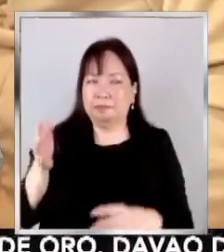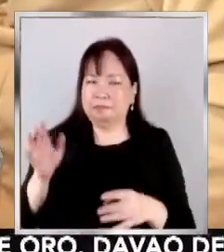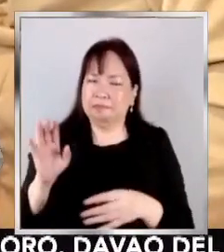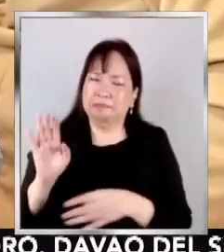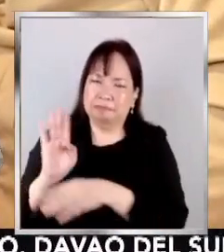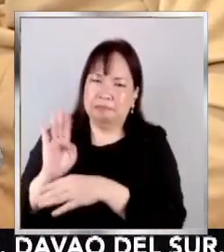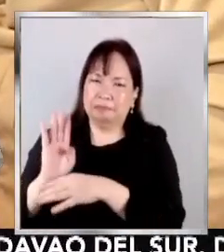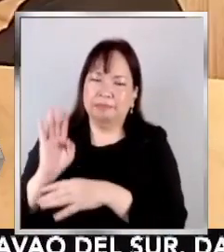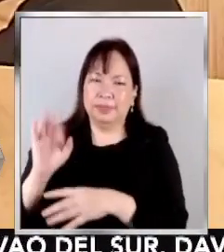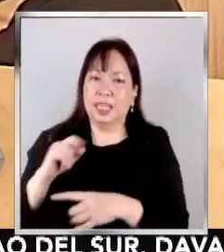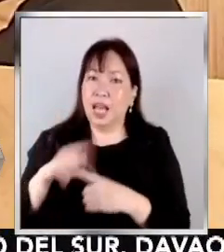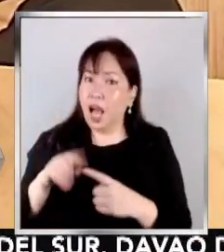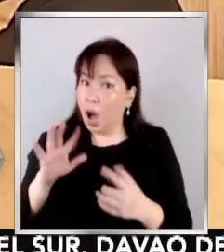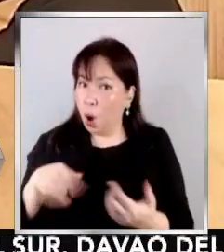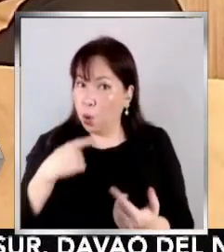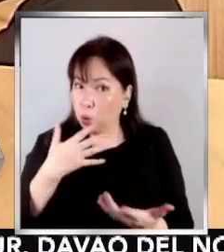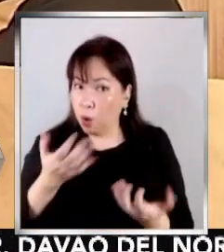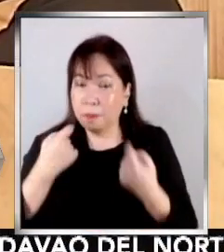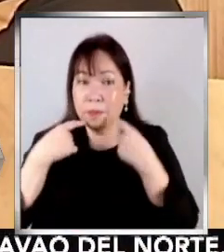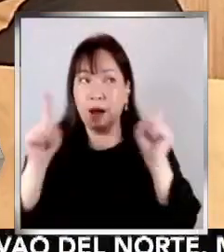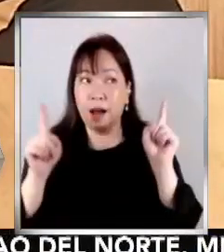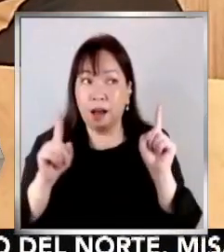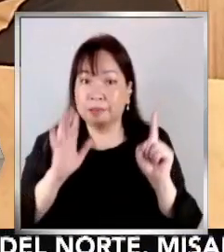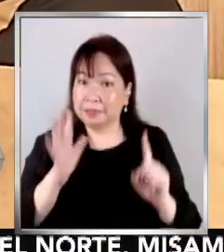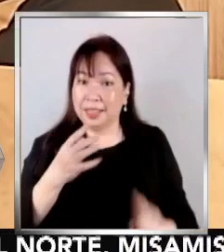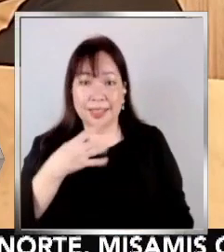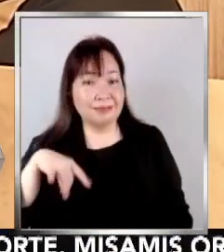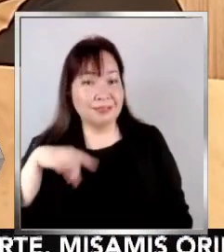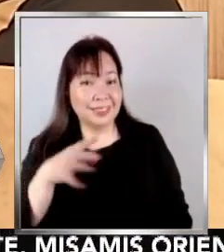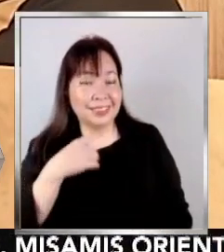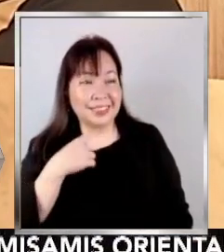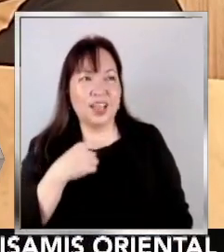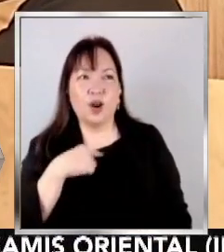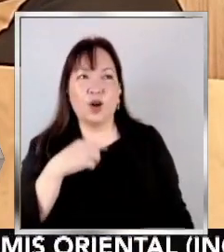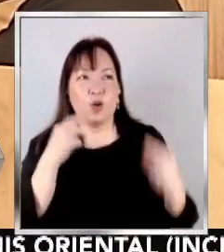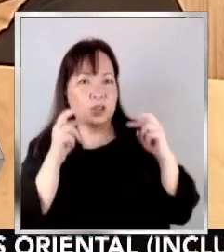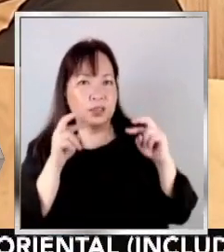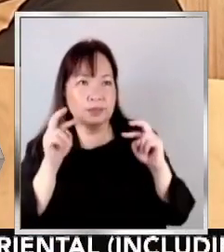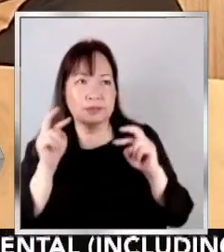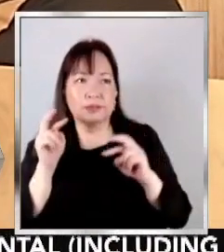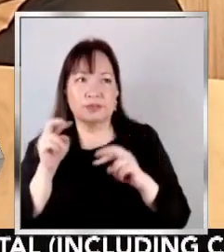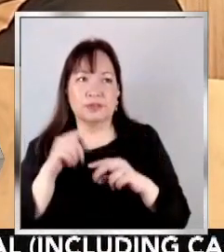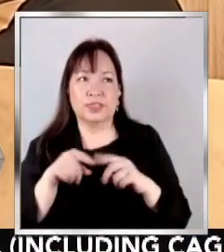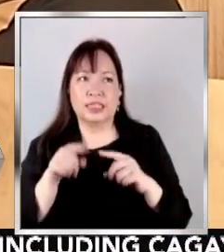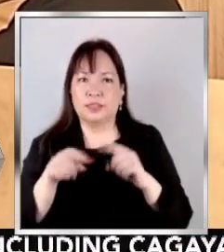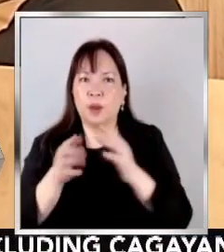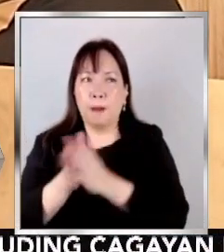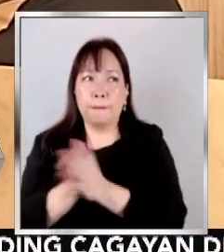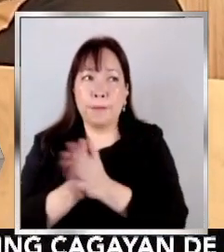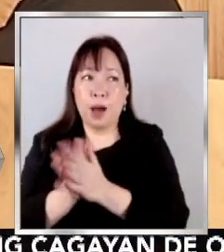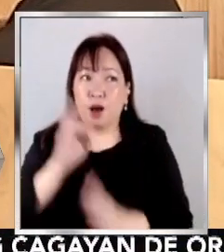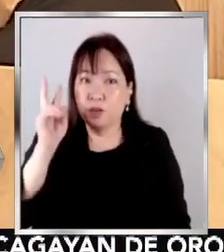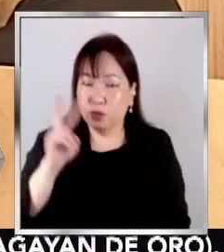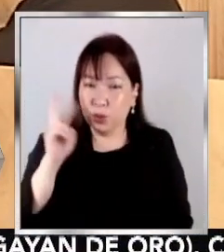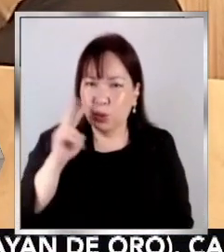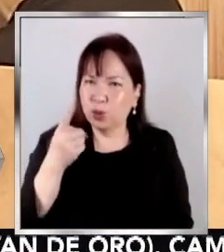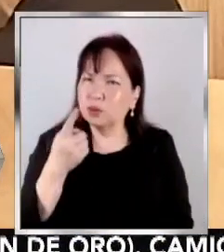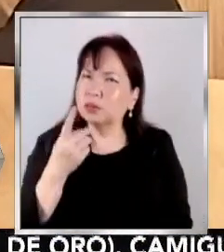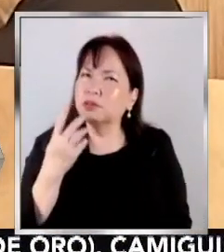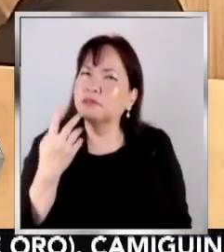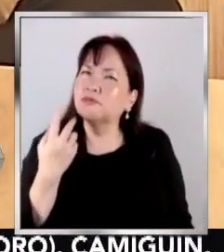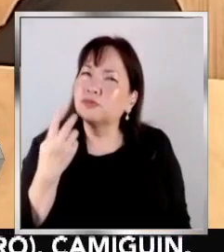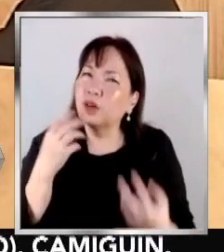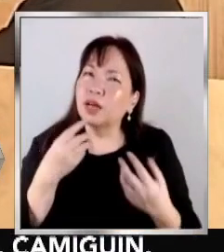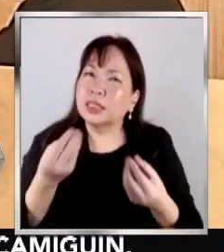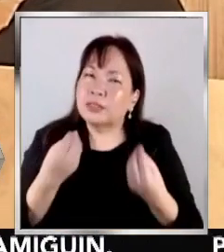sa buhay. I try to watch mga motivational videos. I mean, it helps